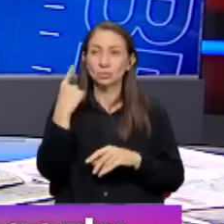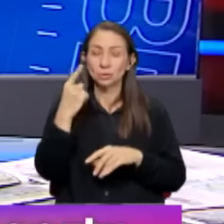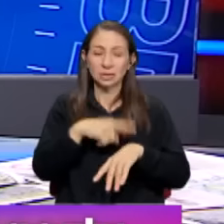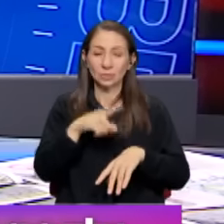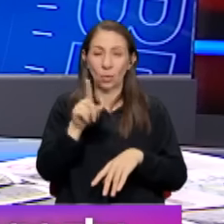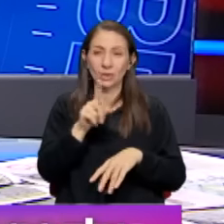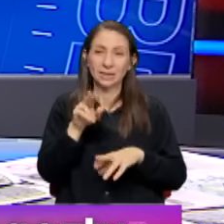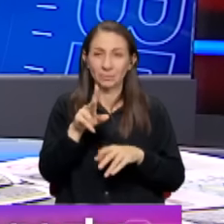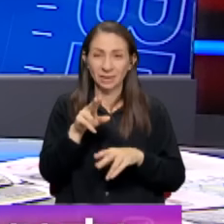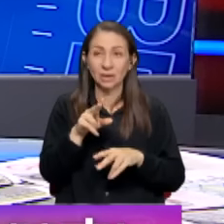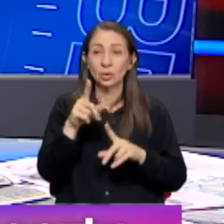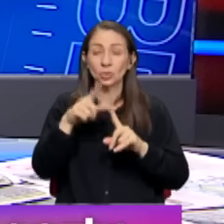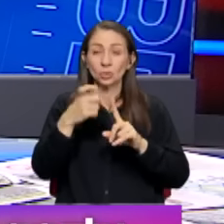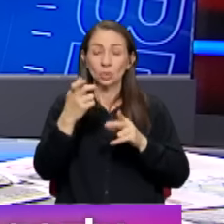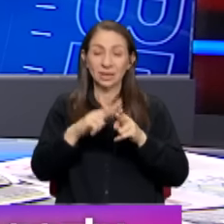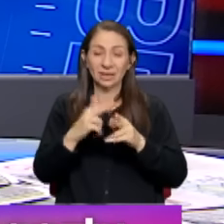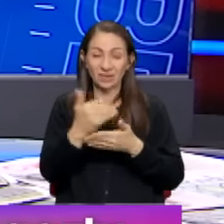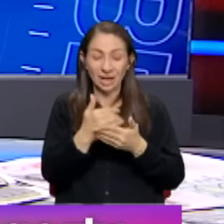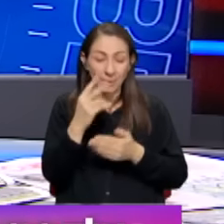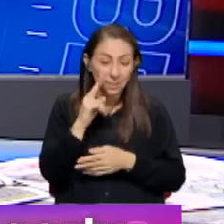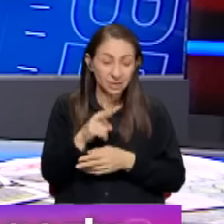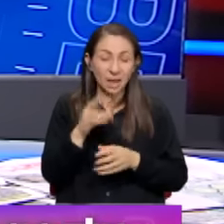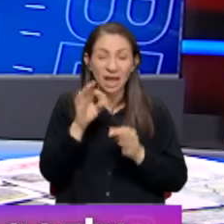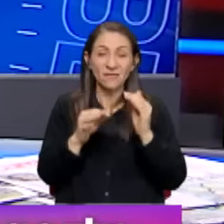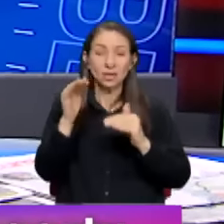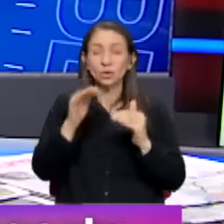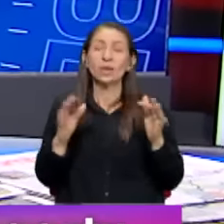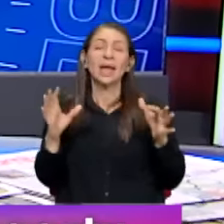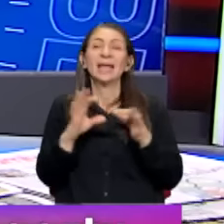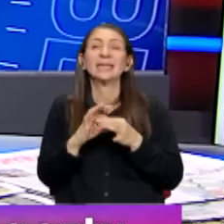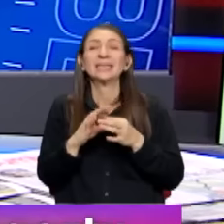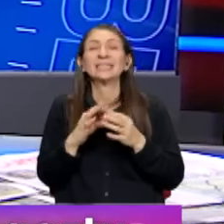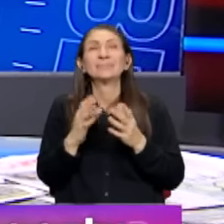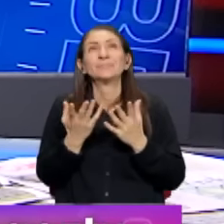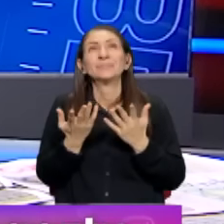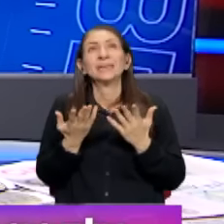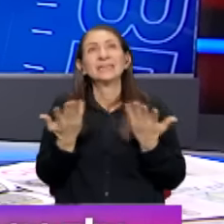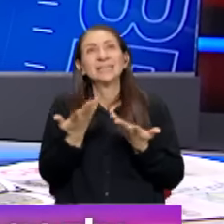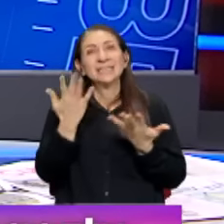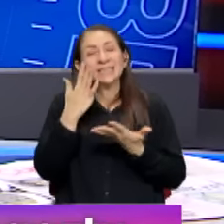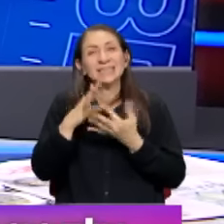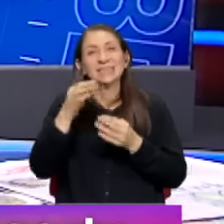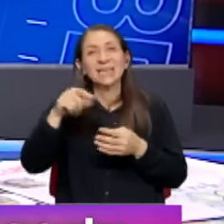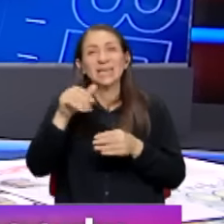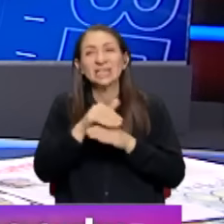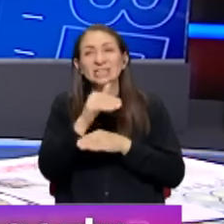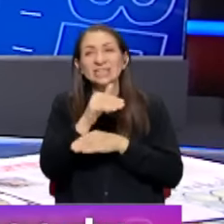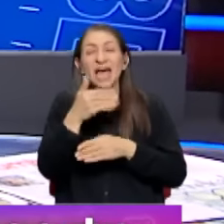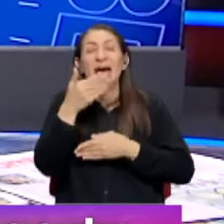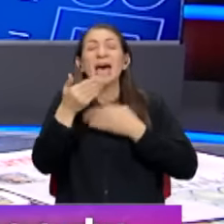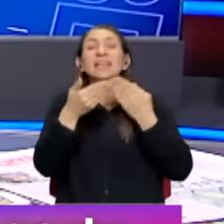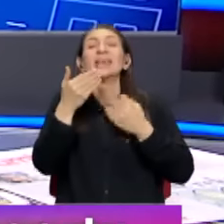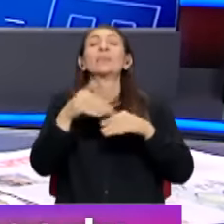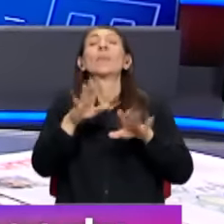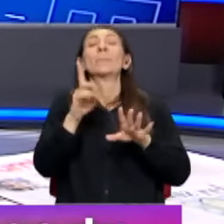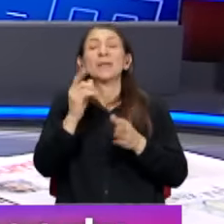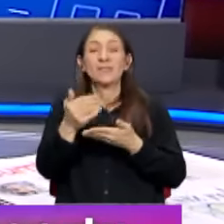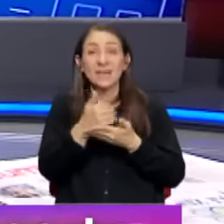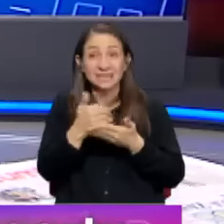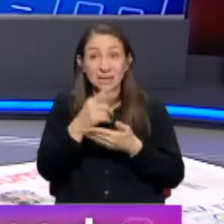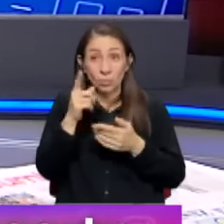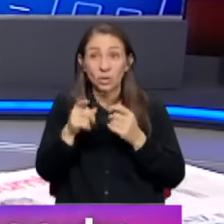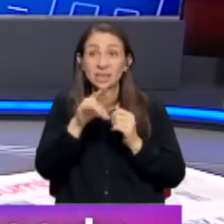onu gösterdiğinde TÜİK'in verilerine bakıp da enflasyonla ilgili nasıl insanların yaşadığını tarif etmeyen bir veri ise